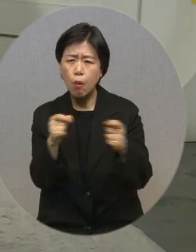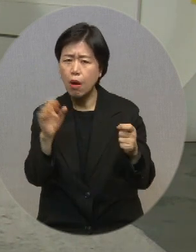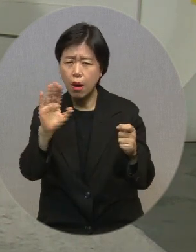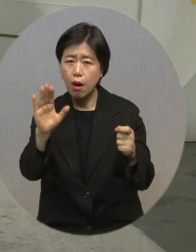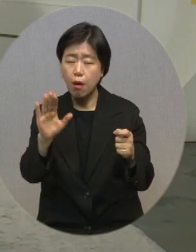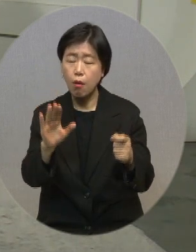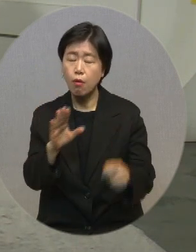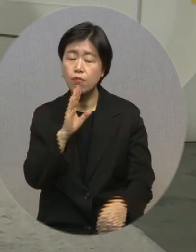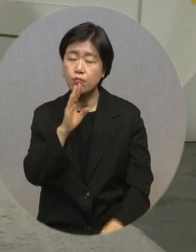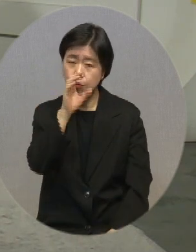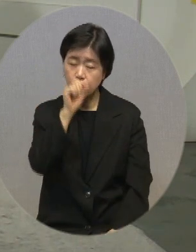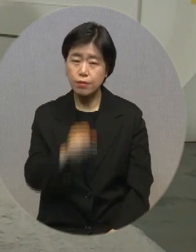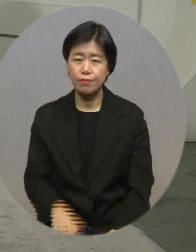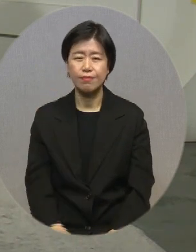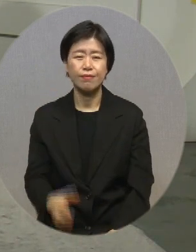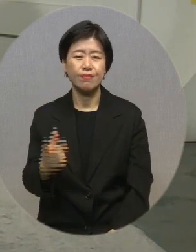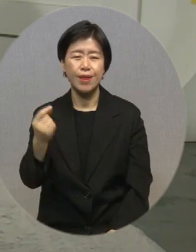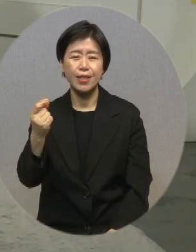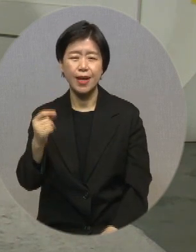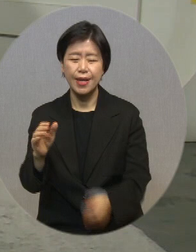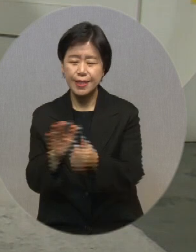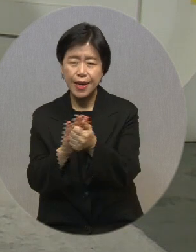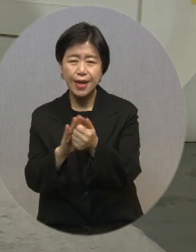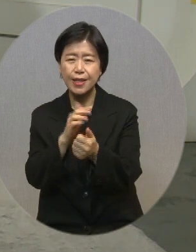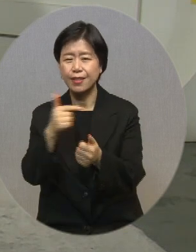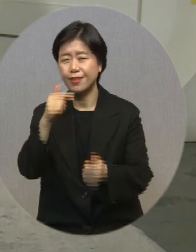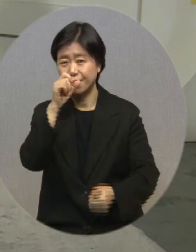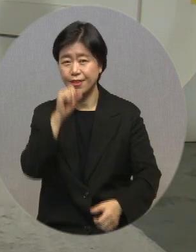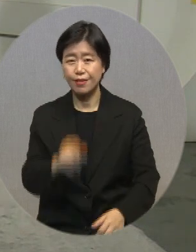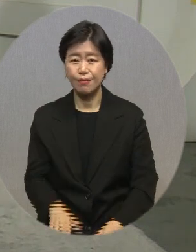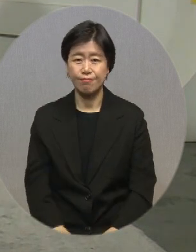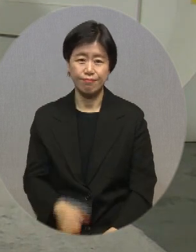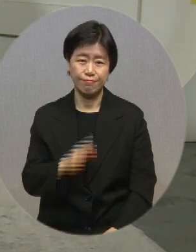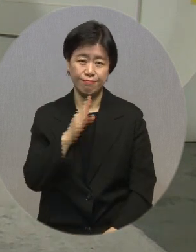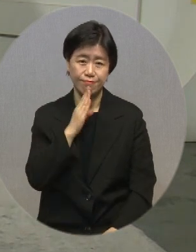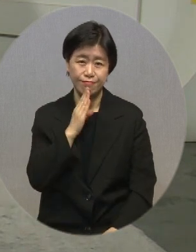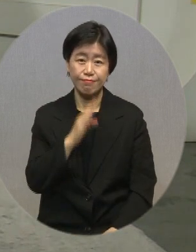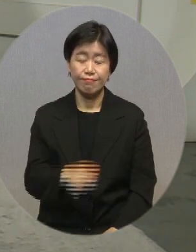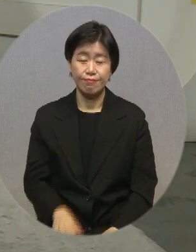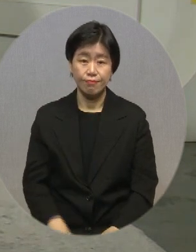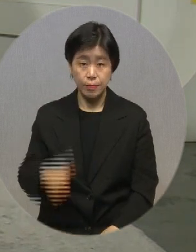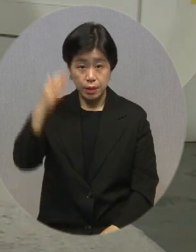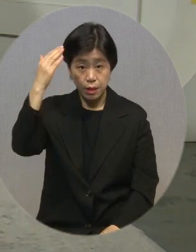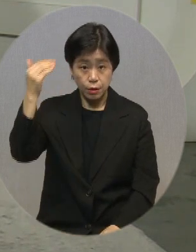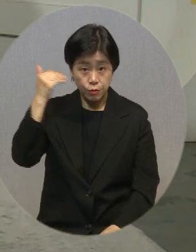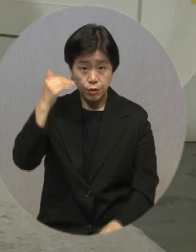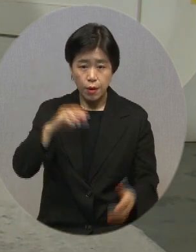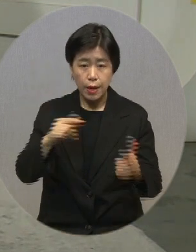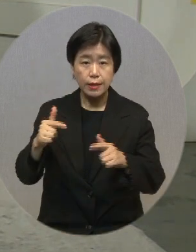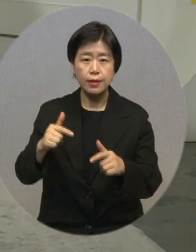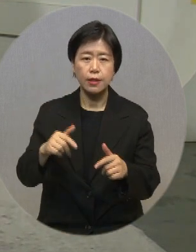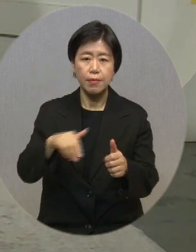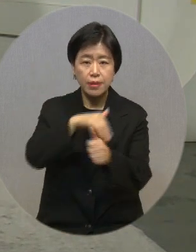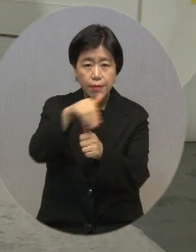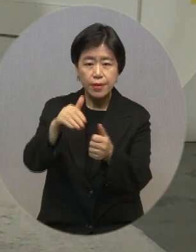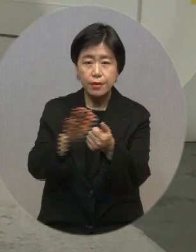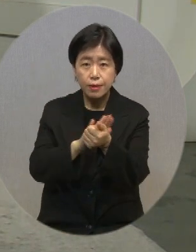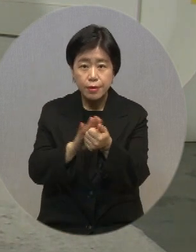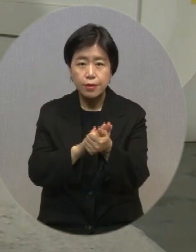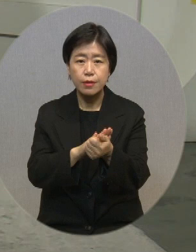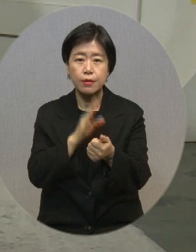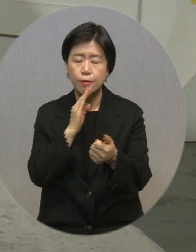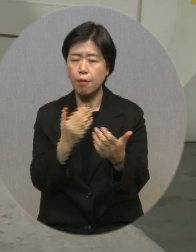좋습니다. 아, 네. 신속 정확. 예, 네, 완전 네. 무결. 아, 이거 뭐 대한민국의 네. 이 행정력이 되는 게 대단히 중요해요. 그래서